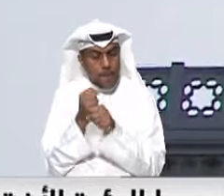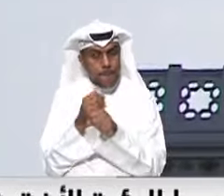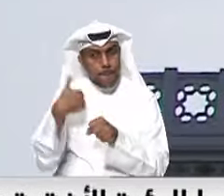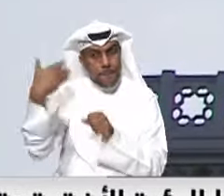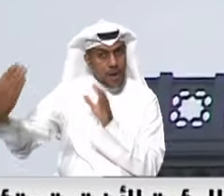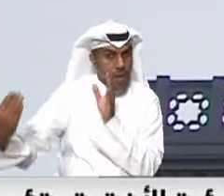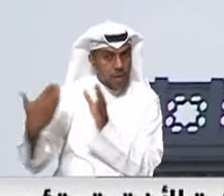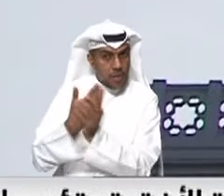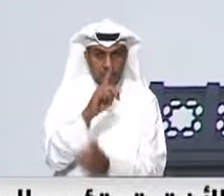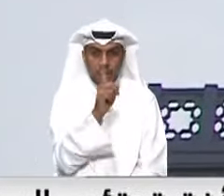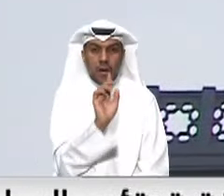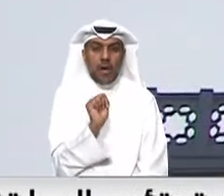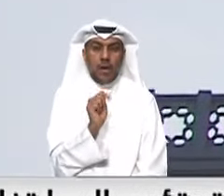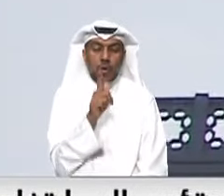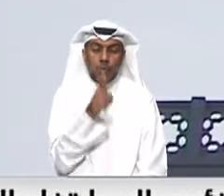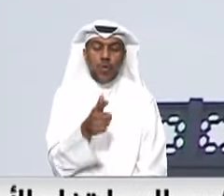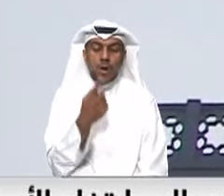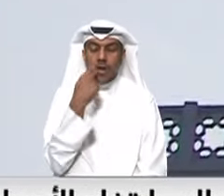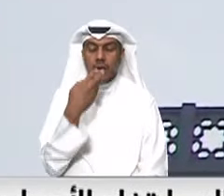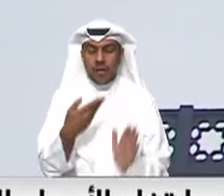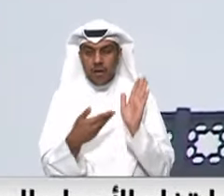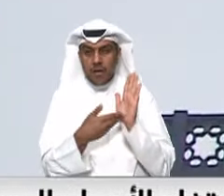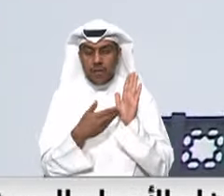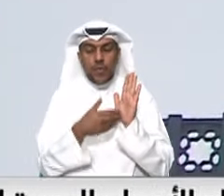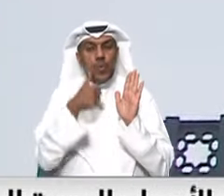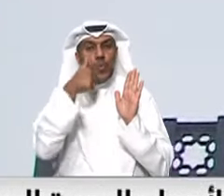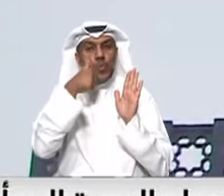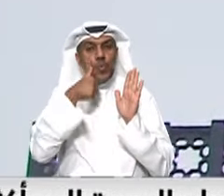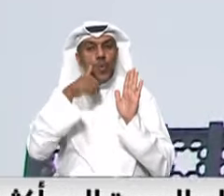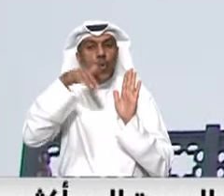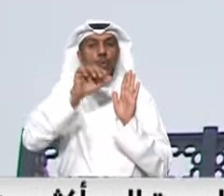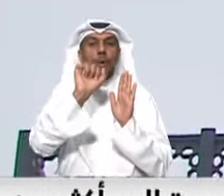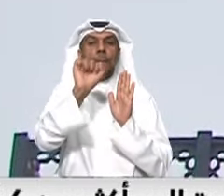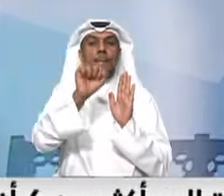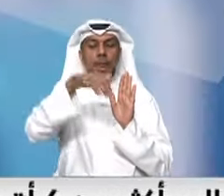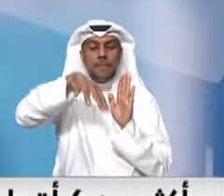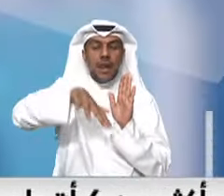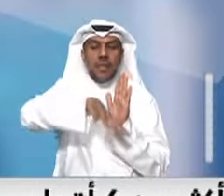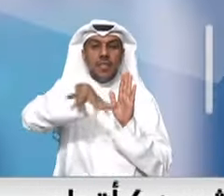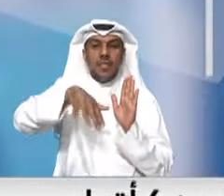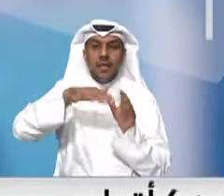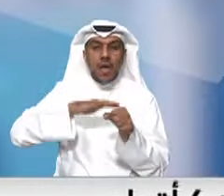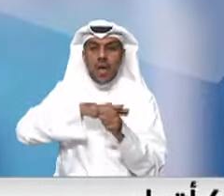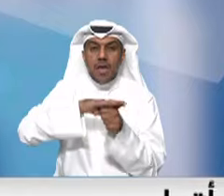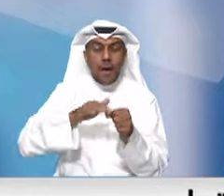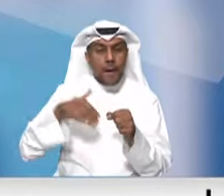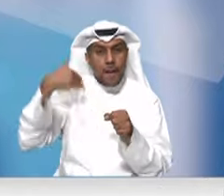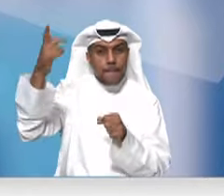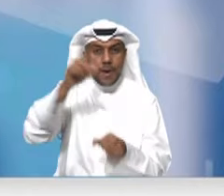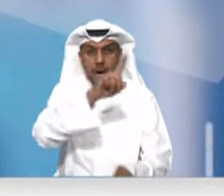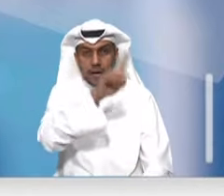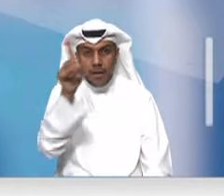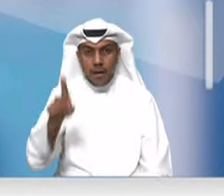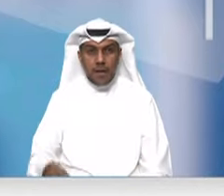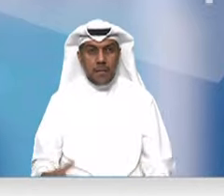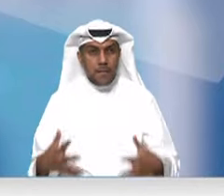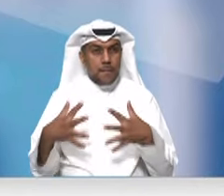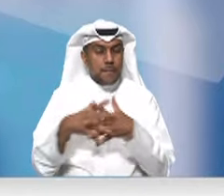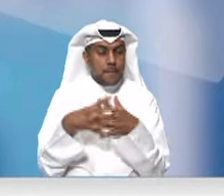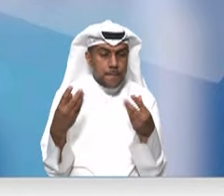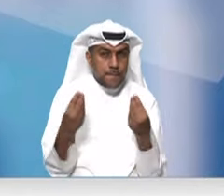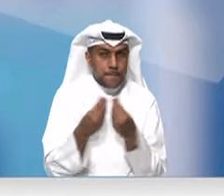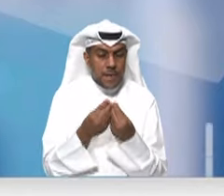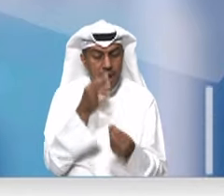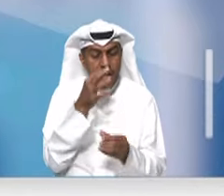خارجية، واتخاذ قرارات تسهم في حل الأزمة وتتأسس على وحدة سياسة السودان والحفاظ